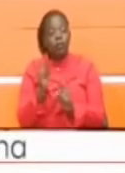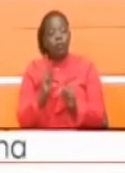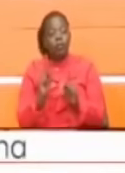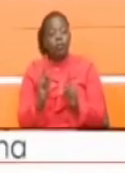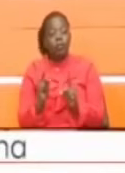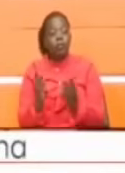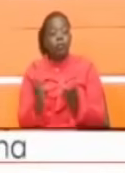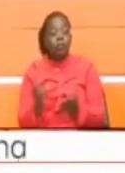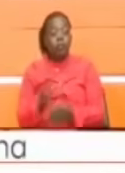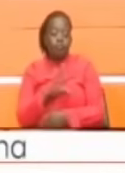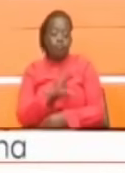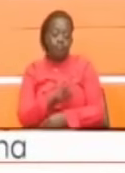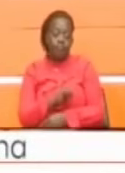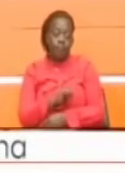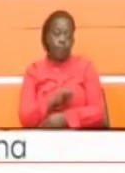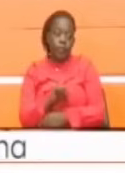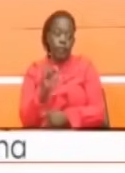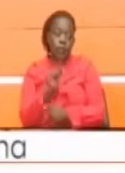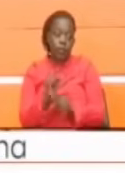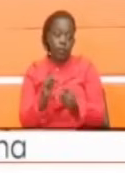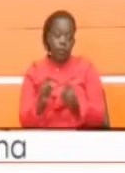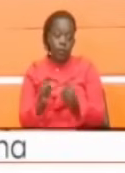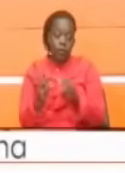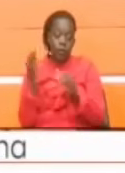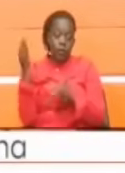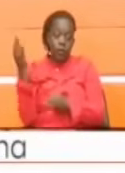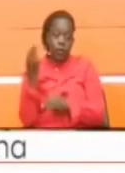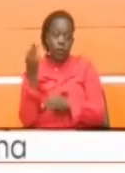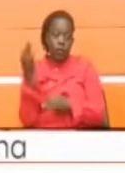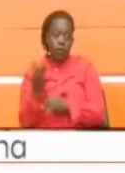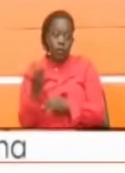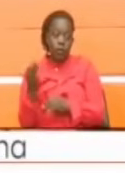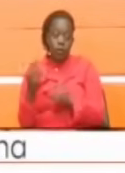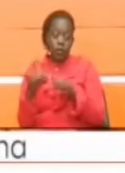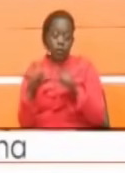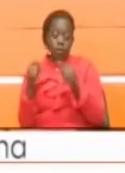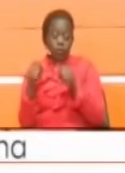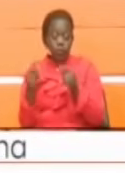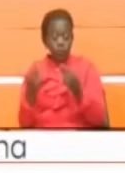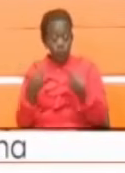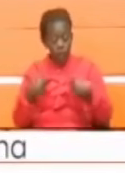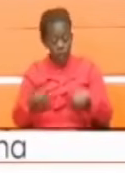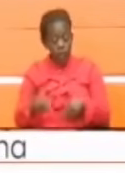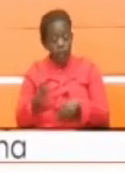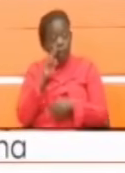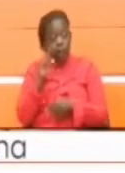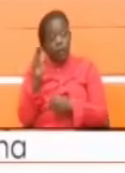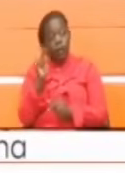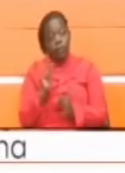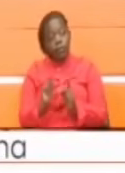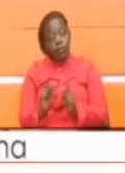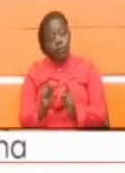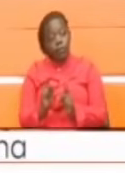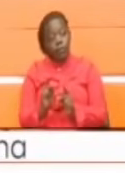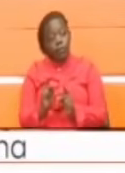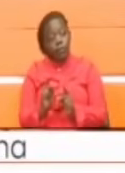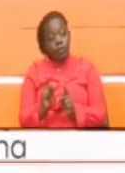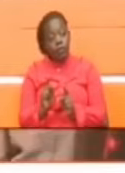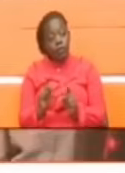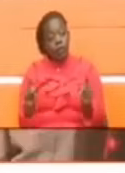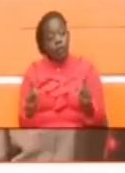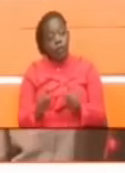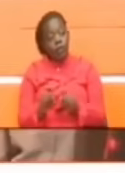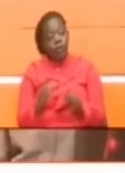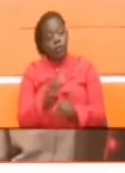tugumya abantu tubabuulira ebigambo naye ate tuli bantu tuli fena era